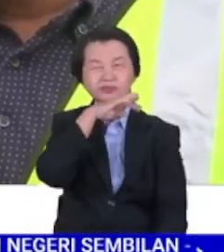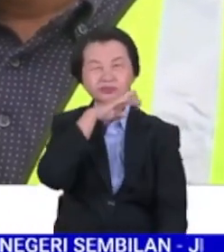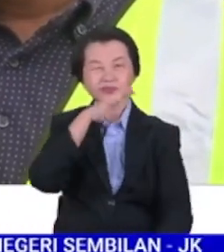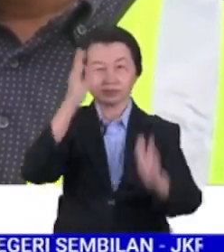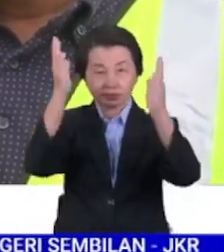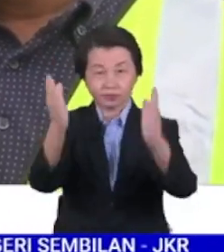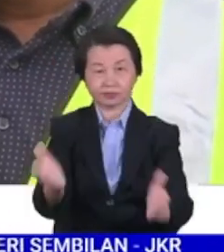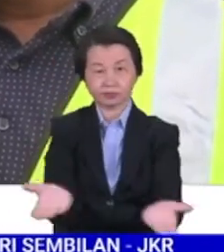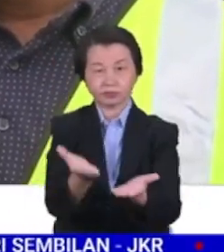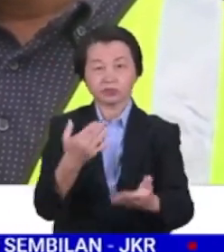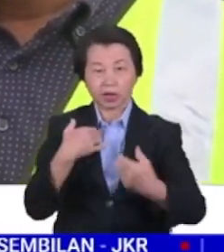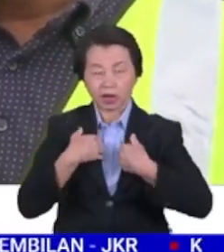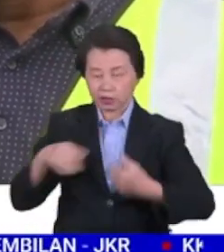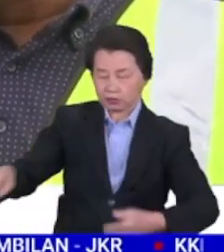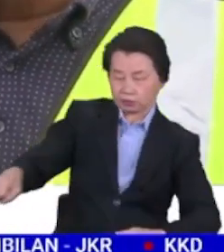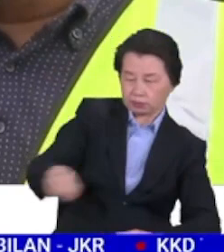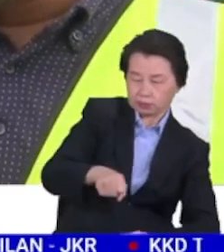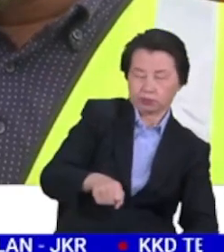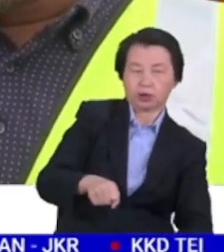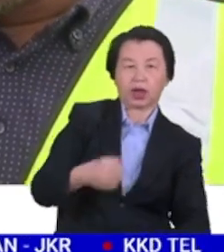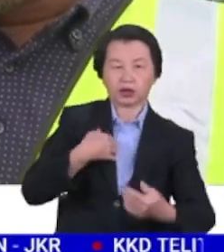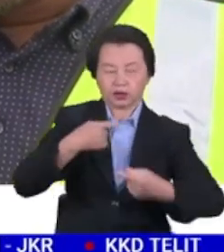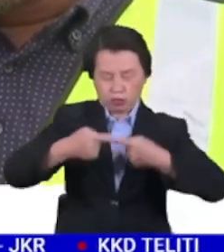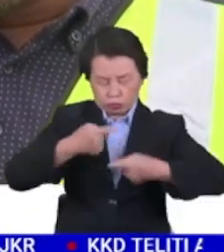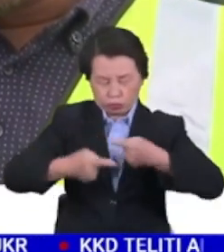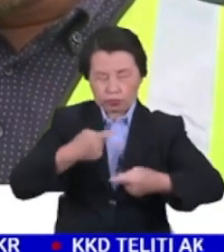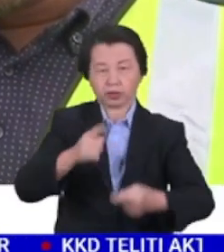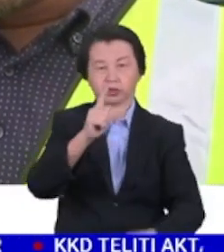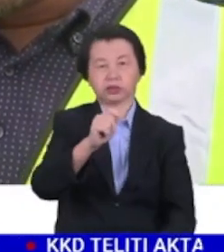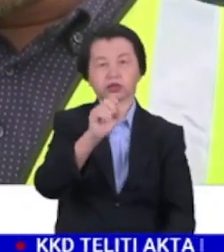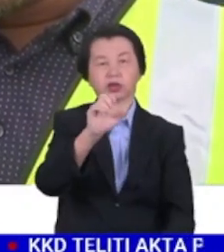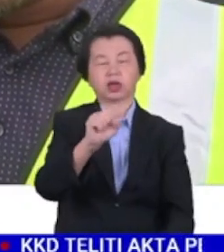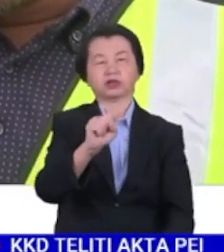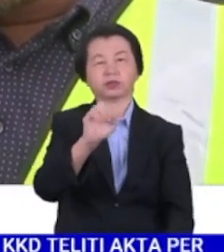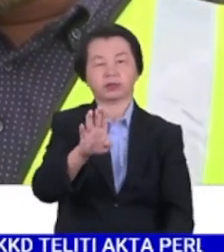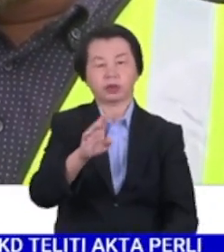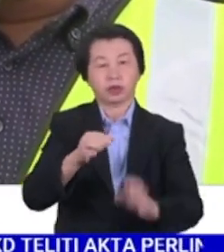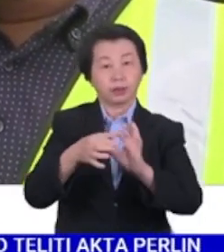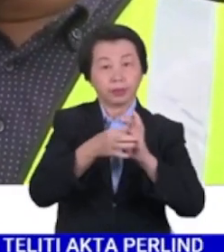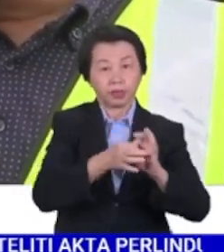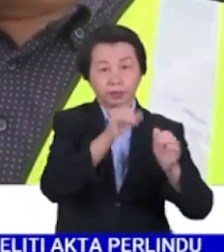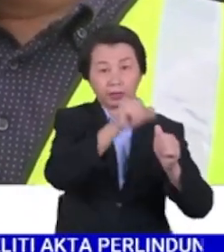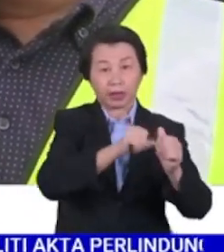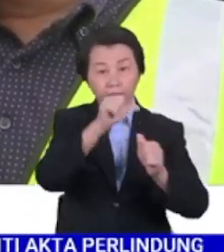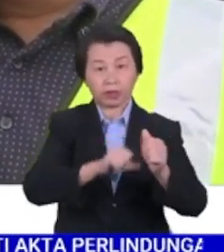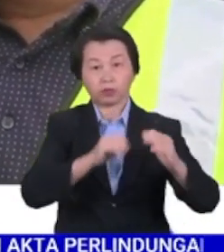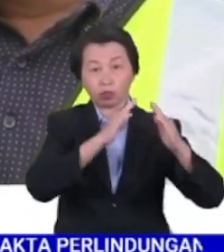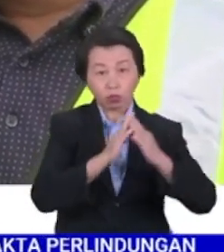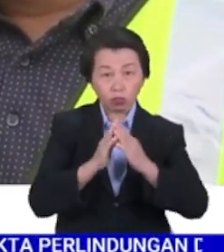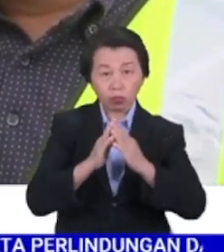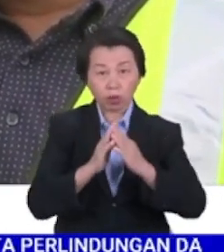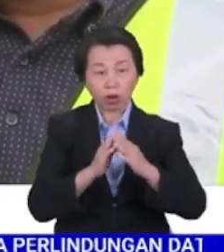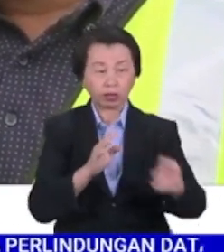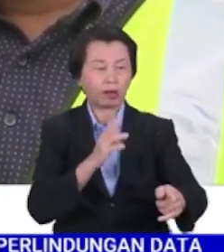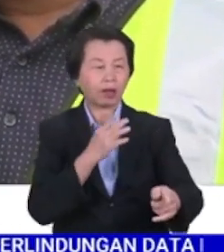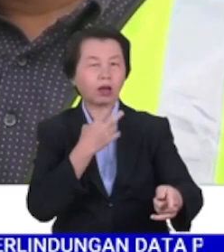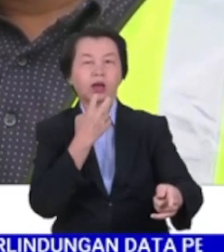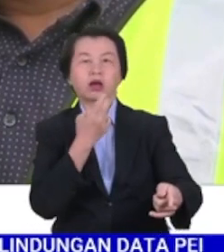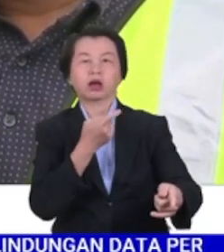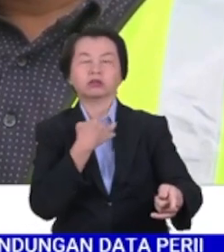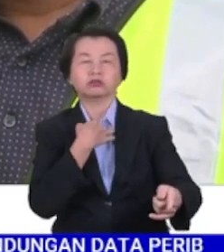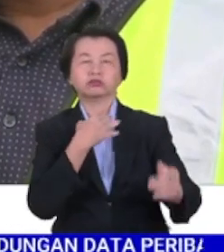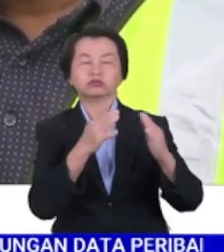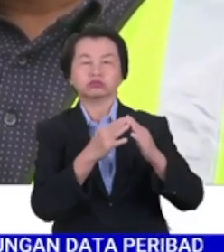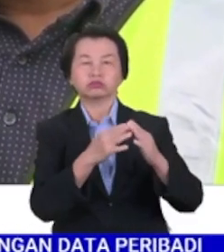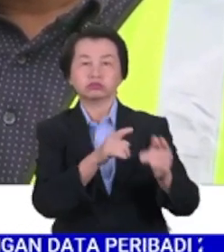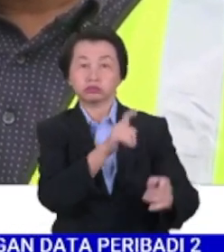tong sampah beroda iaitu TSB, kalau tak silap saya, milik setiap premis yang terkesan banjir, adakah